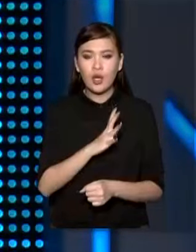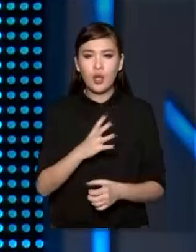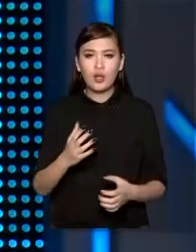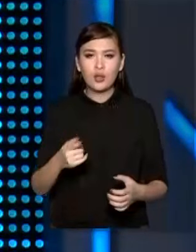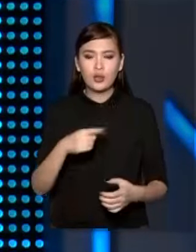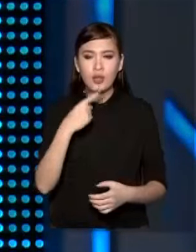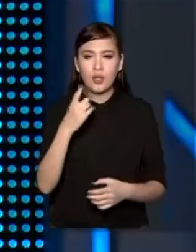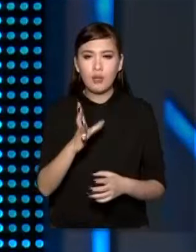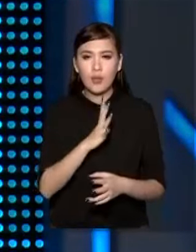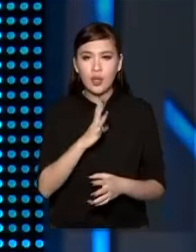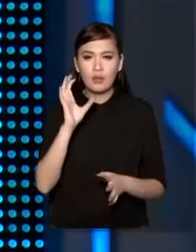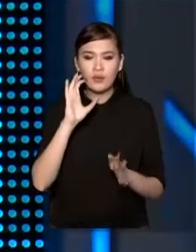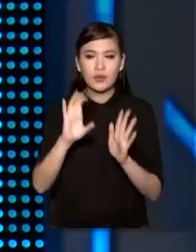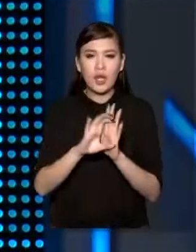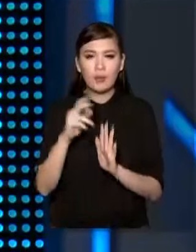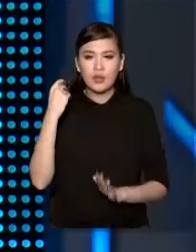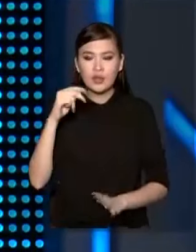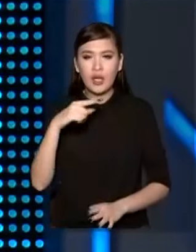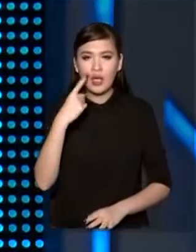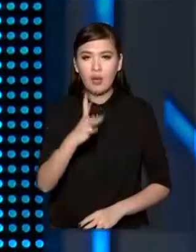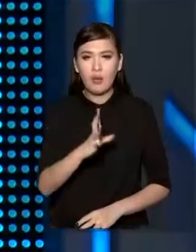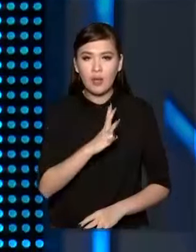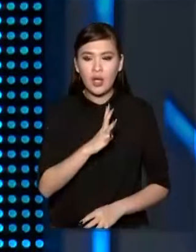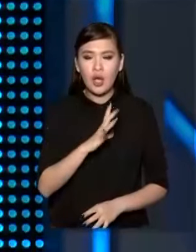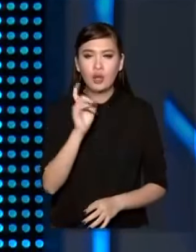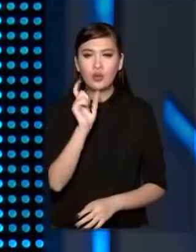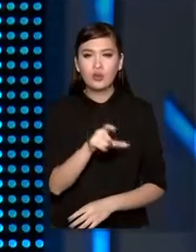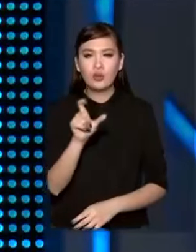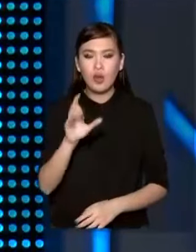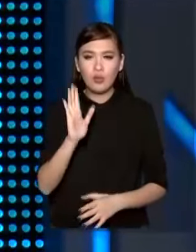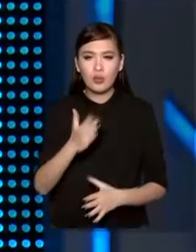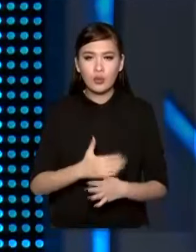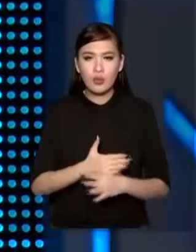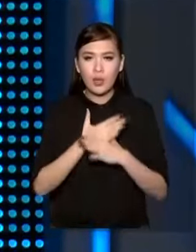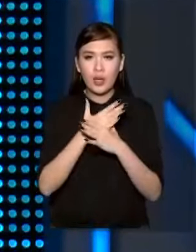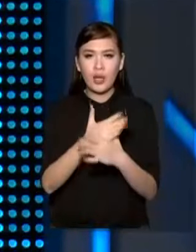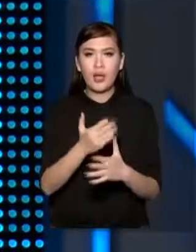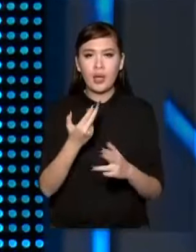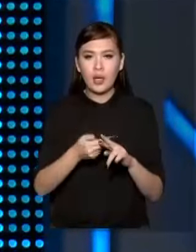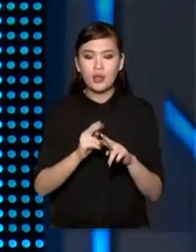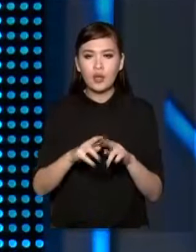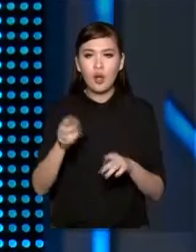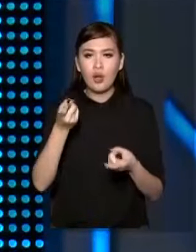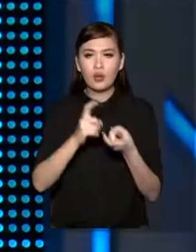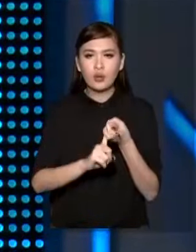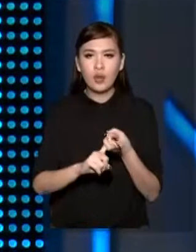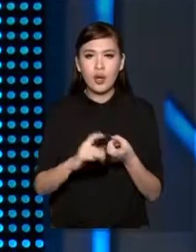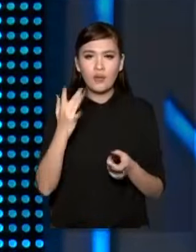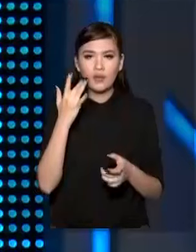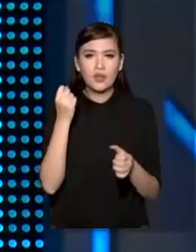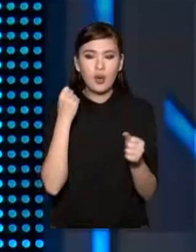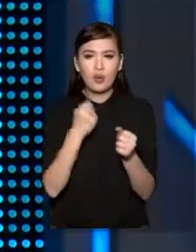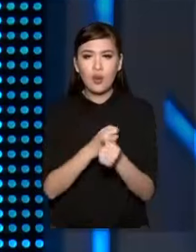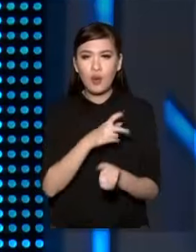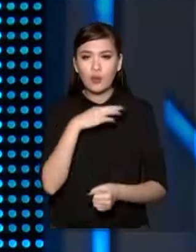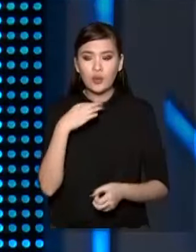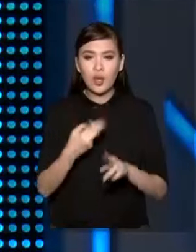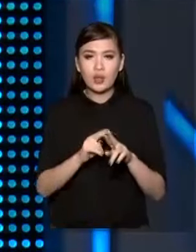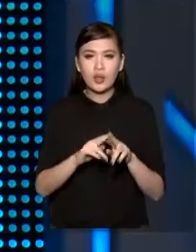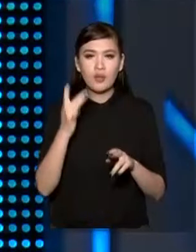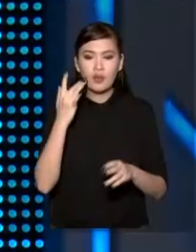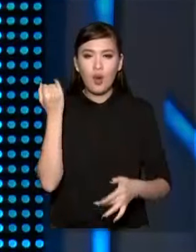тревогой, сообщает пресс-служба президента. Горожанам будет оказана помощь. Что касается участившихся аварий, происходят они